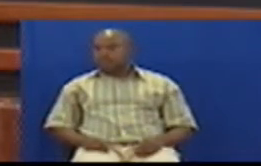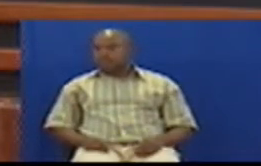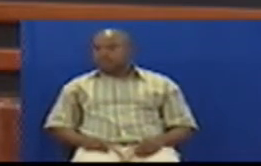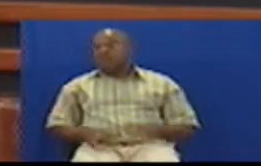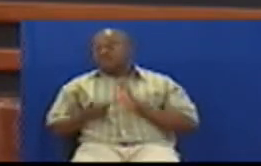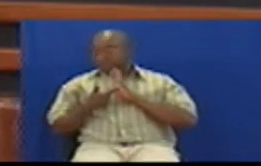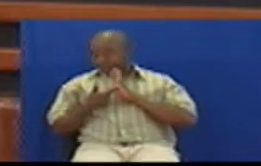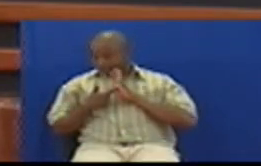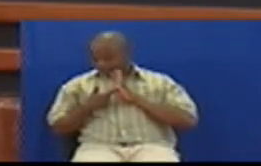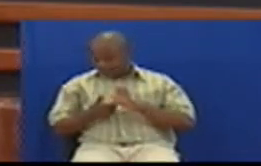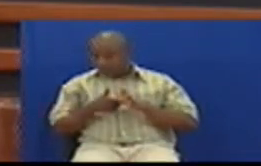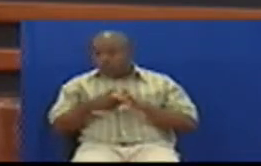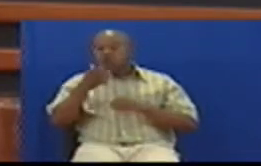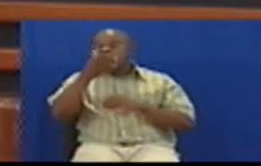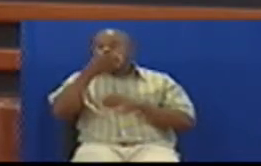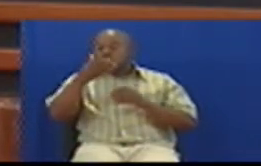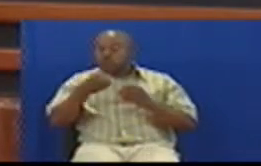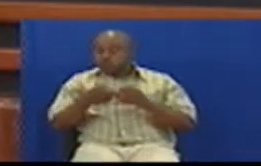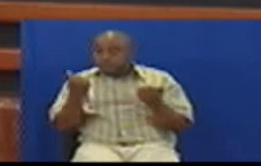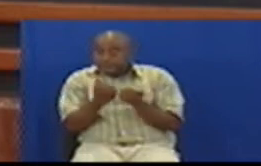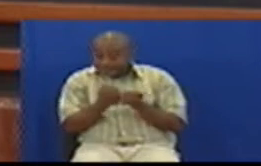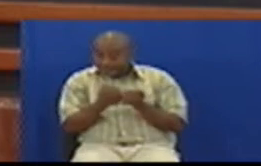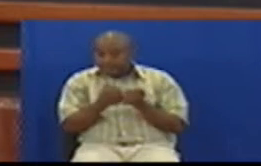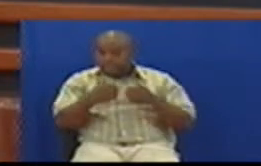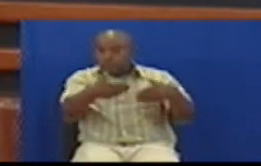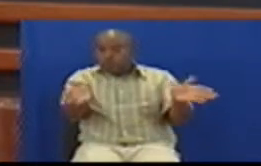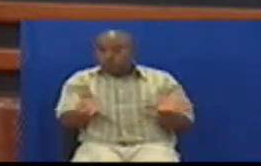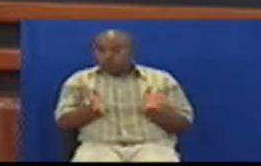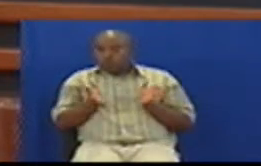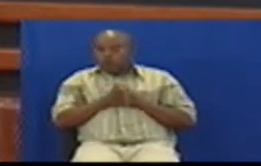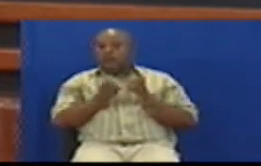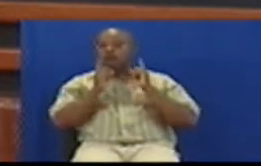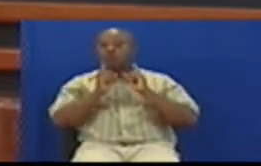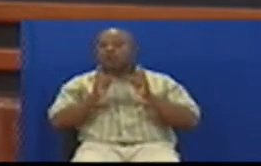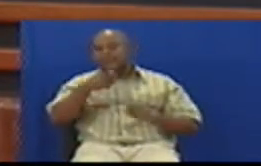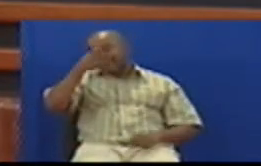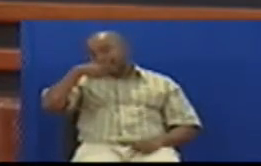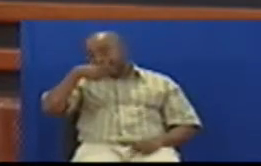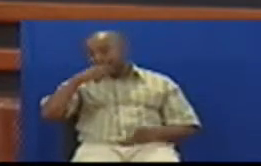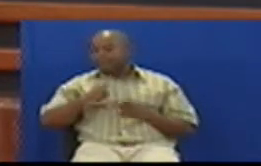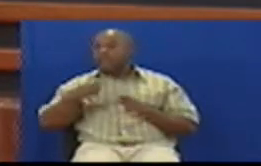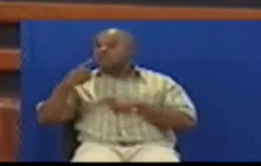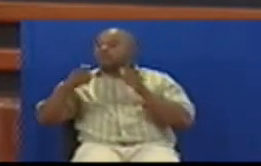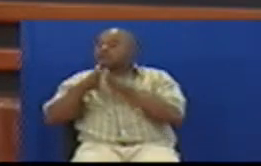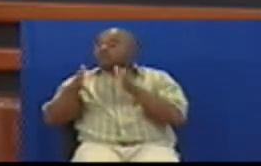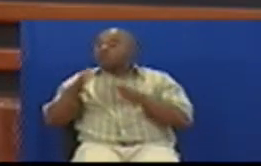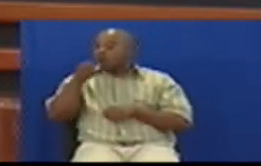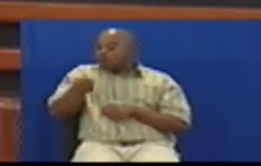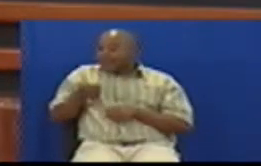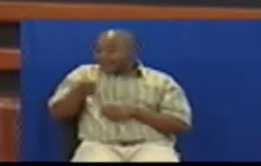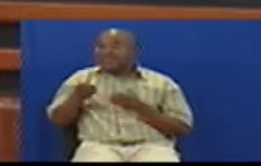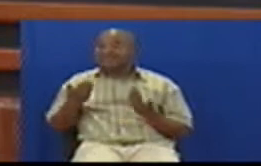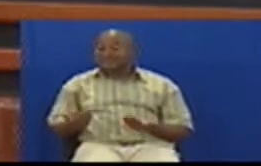ufuaji wa umeme wa Mwalimu Nyerere, mradi mkubwa wa barabara wa reli standard gauge, mradi wa